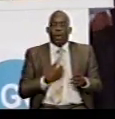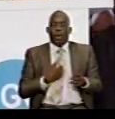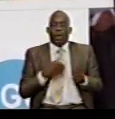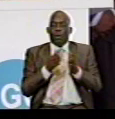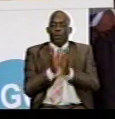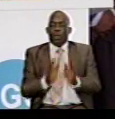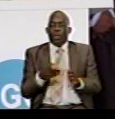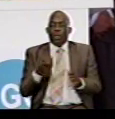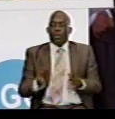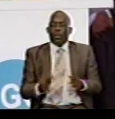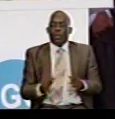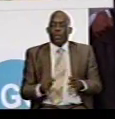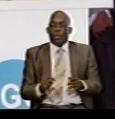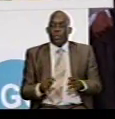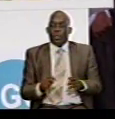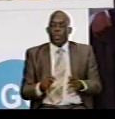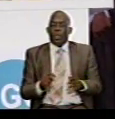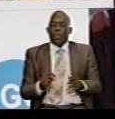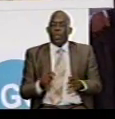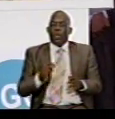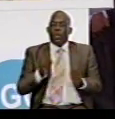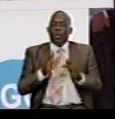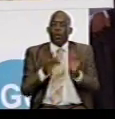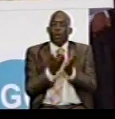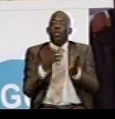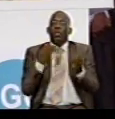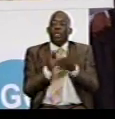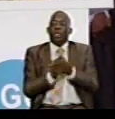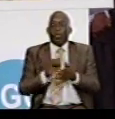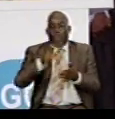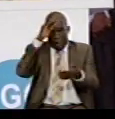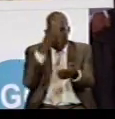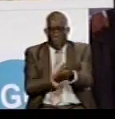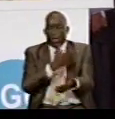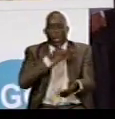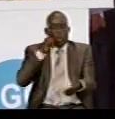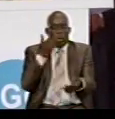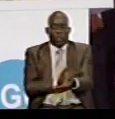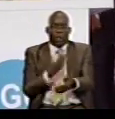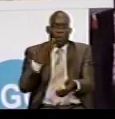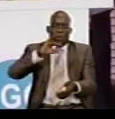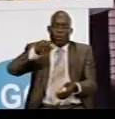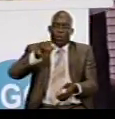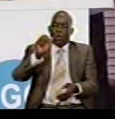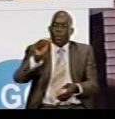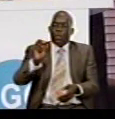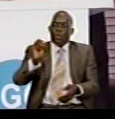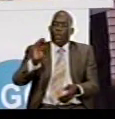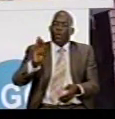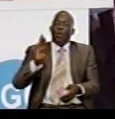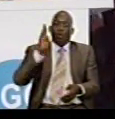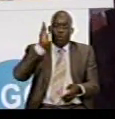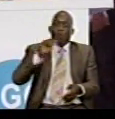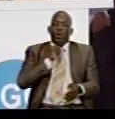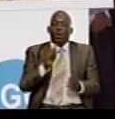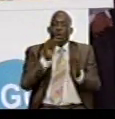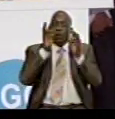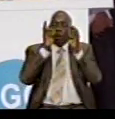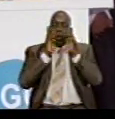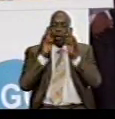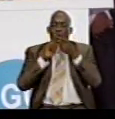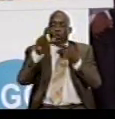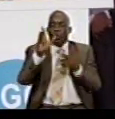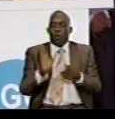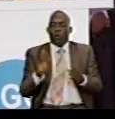shall not wait upon the Lord in vain. Parce que la Bible dit que les fils et les filles de Jacob n'attendront pas du Seigneur en vain. In